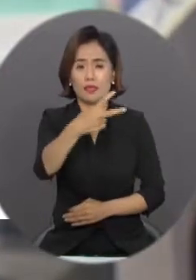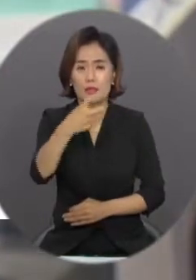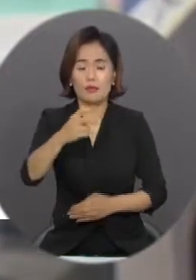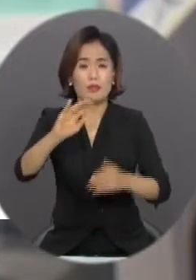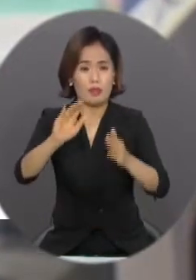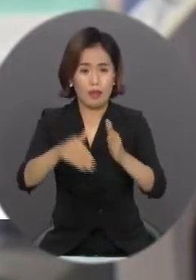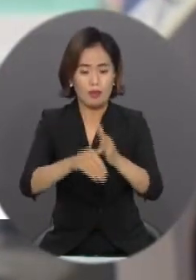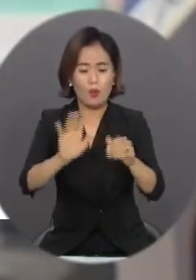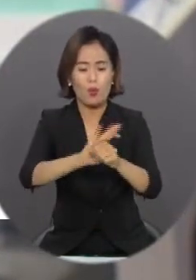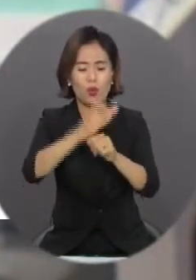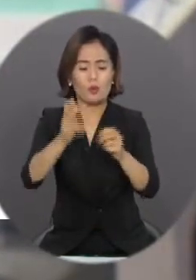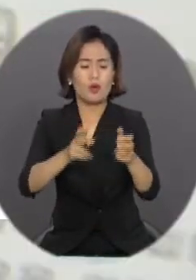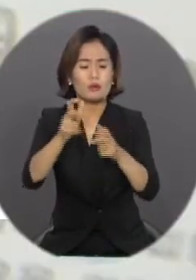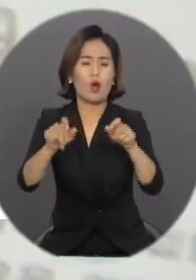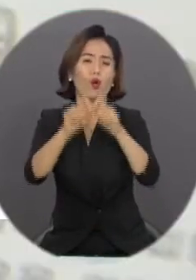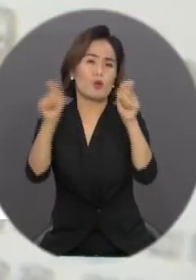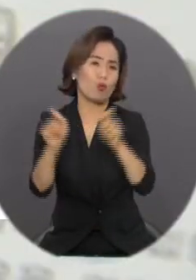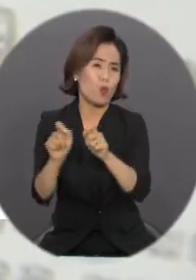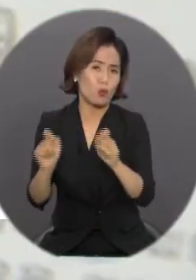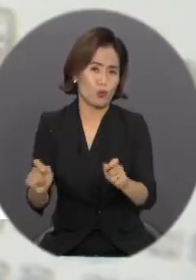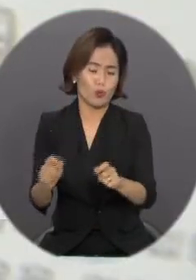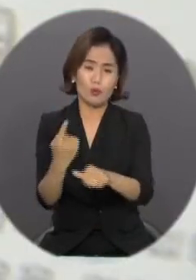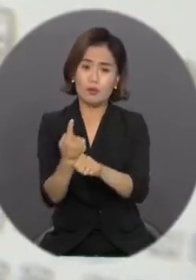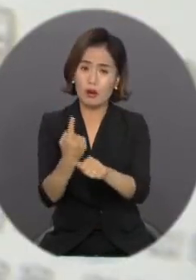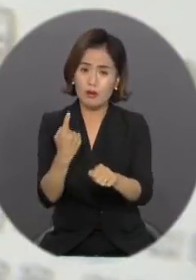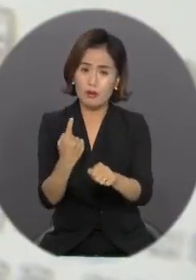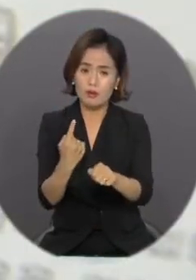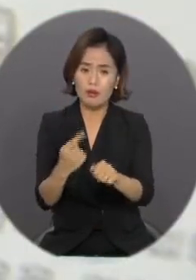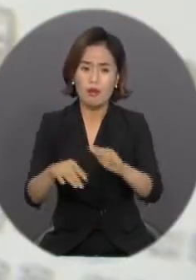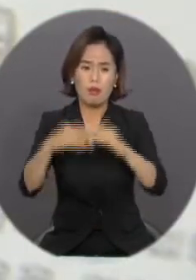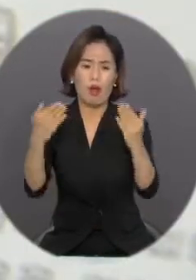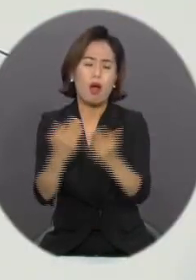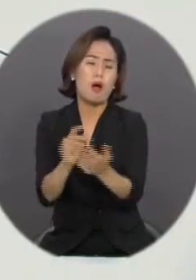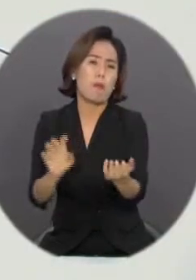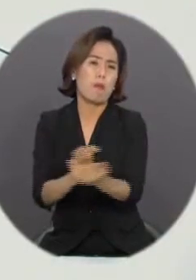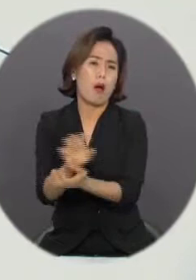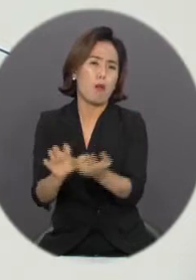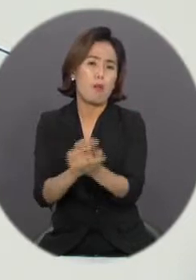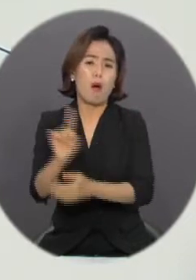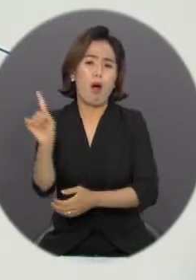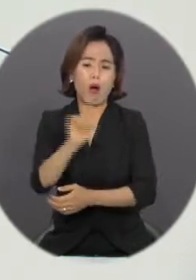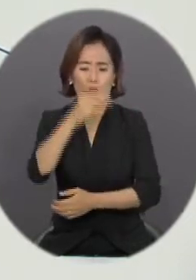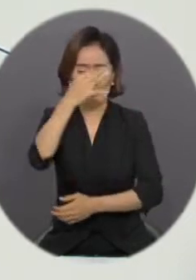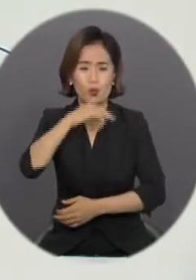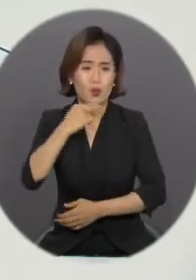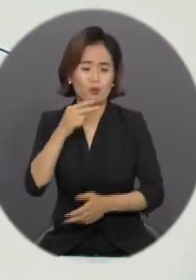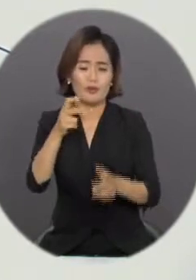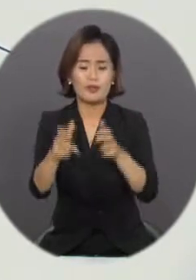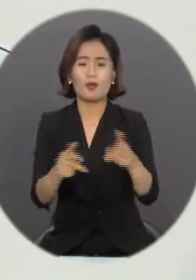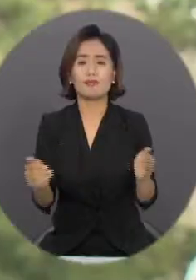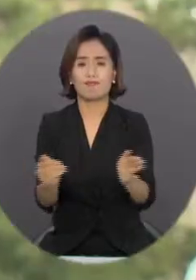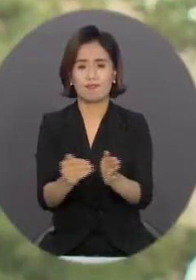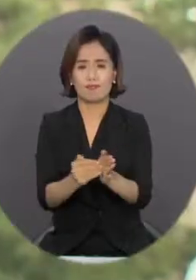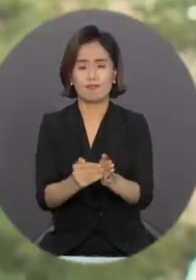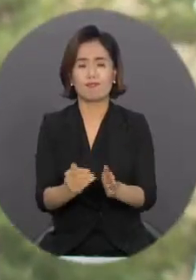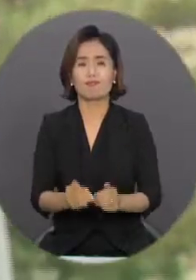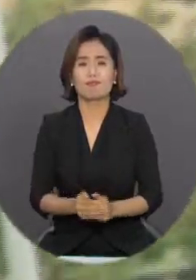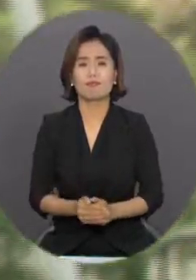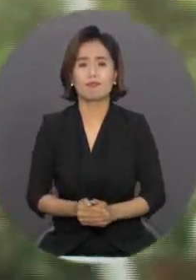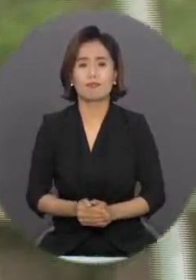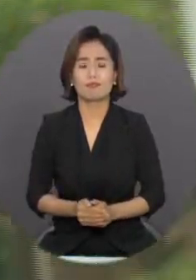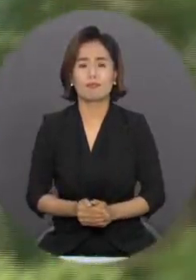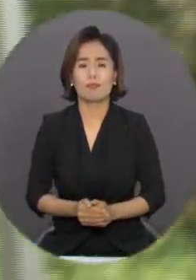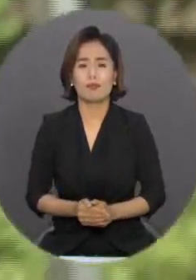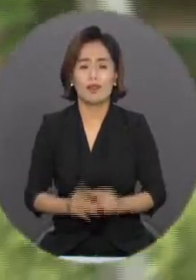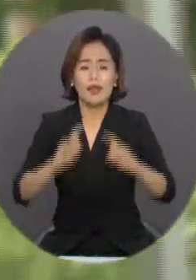2020년에는 코로나로 사업이 보류됐고 지난해에는 잇단 잡음만 일다 아무런 소득 없이 사업이 마무리됐습니다.